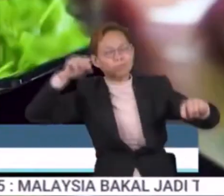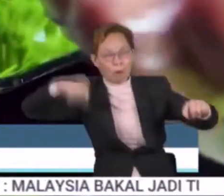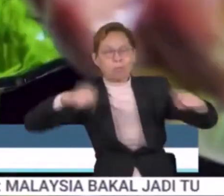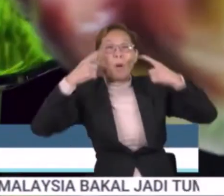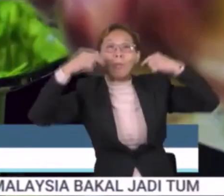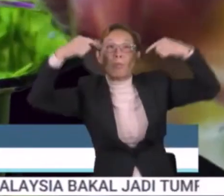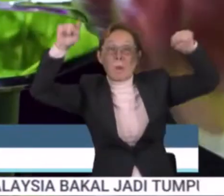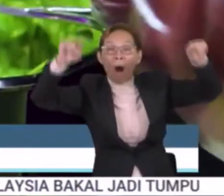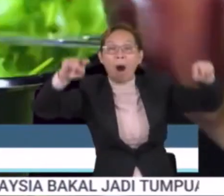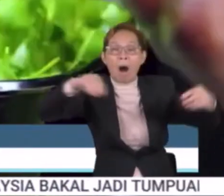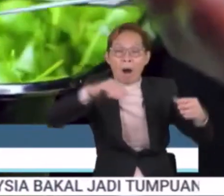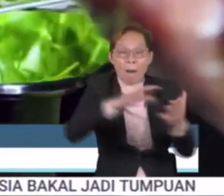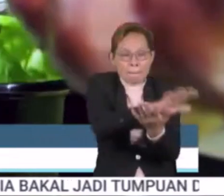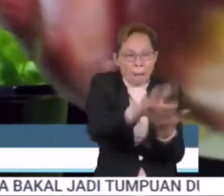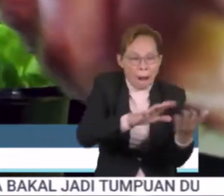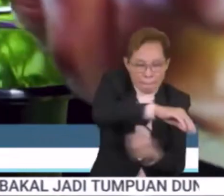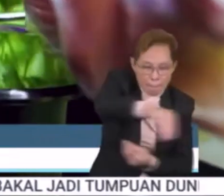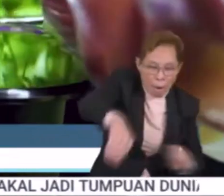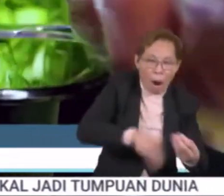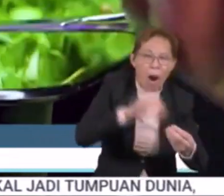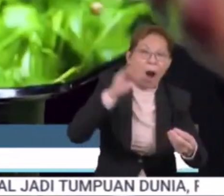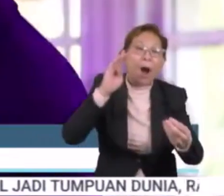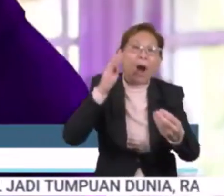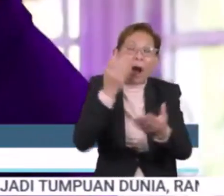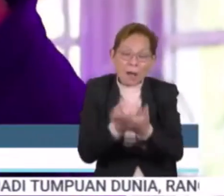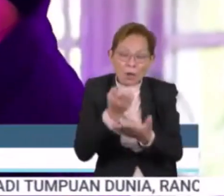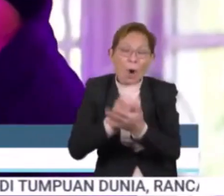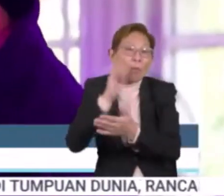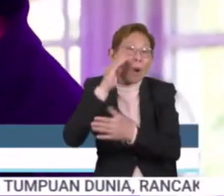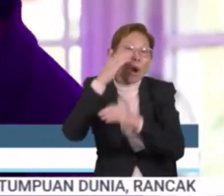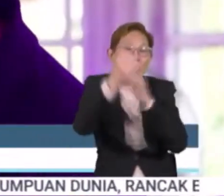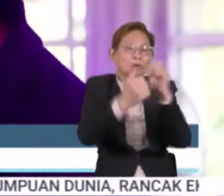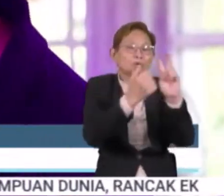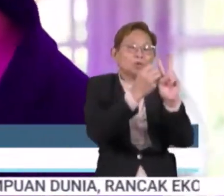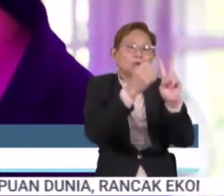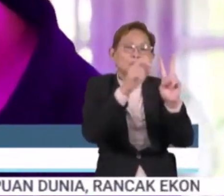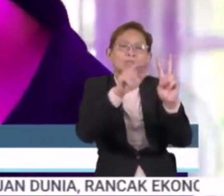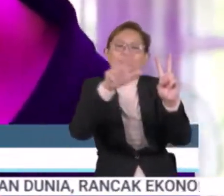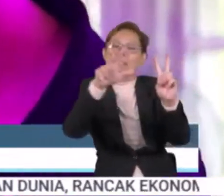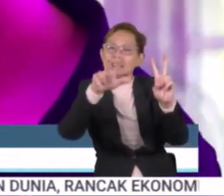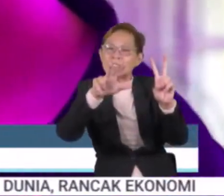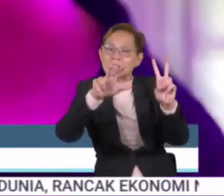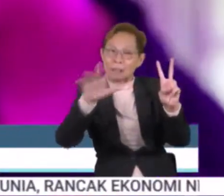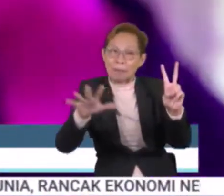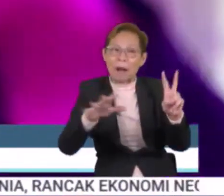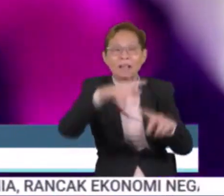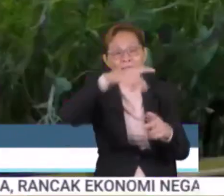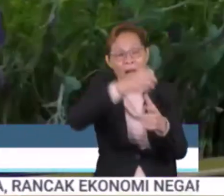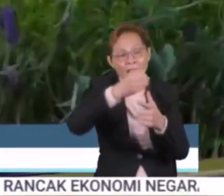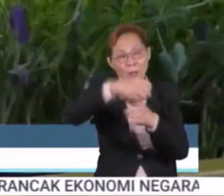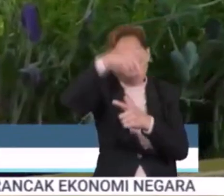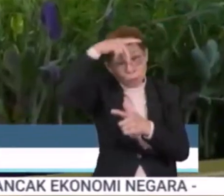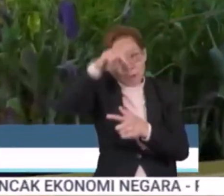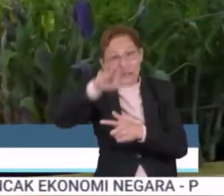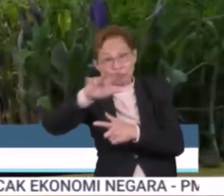menerusi pelan transformasi ekonomi Bumiputera 2035 atau puta 35us